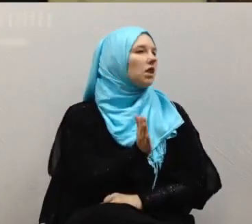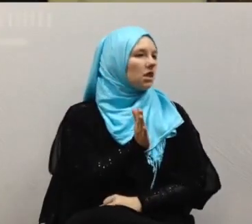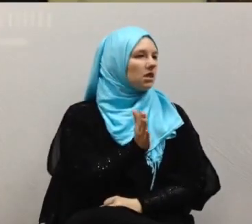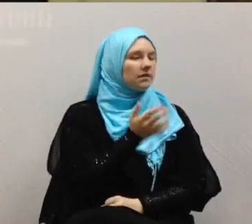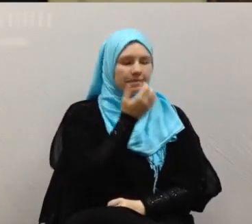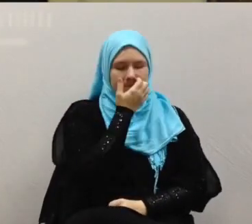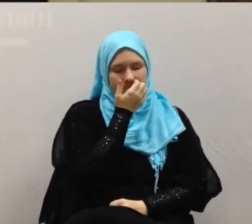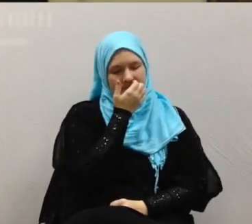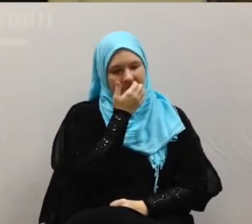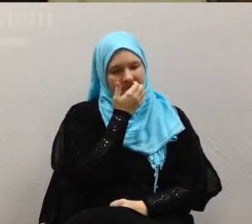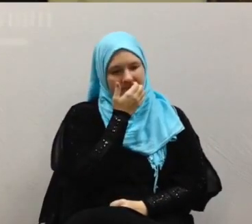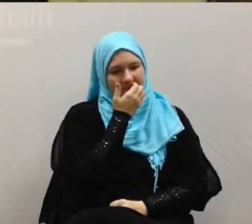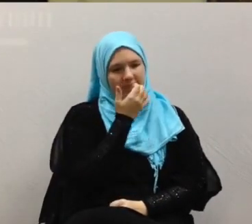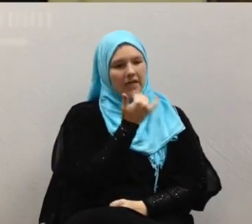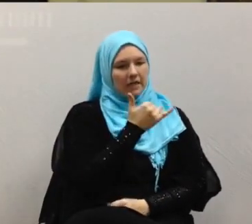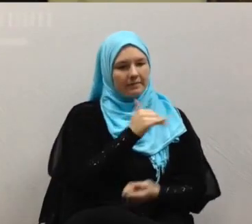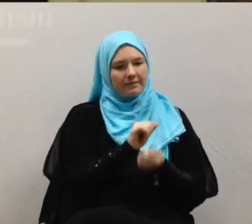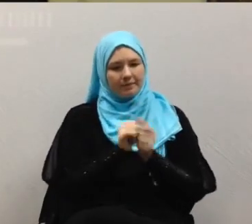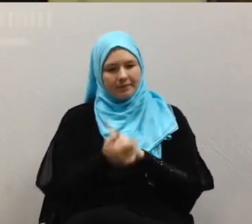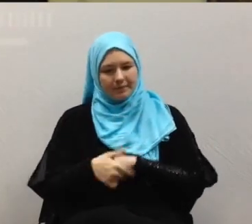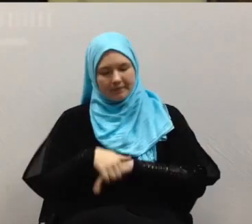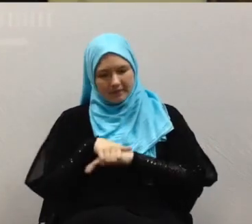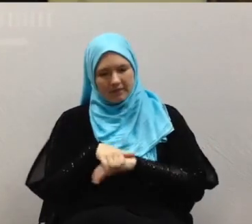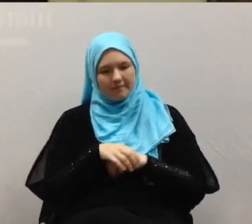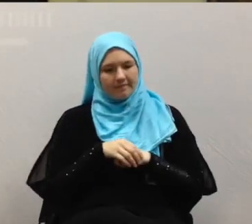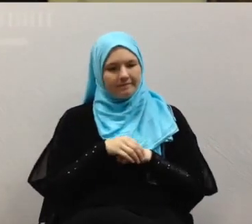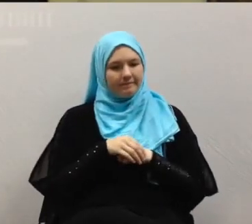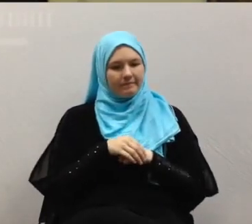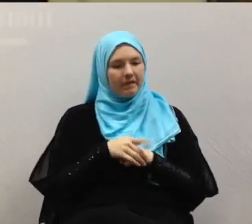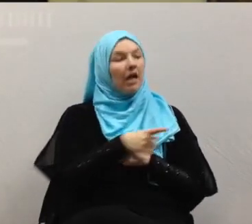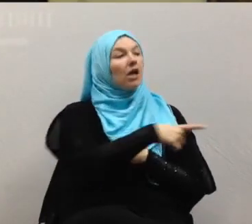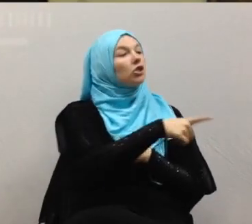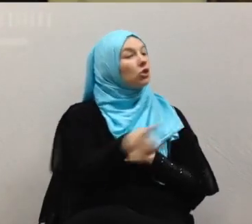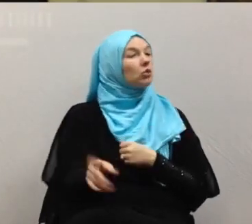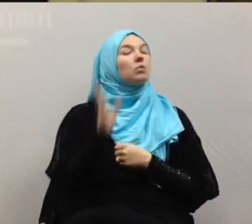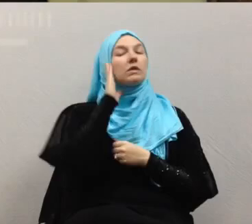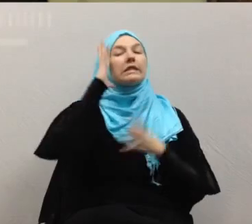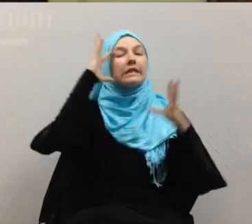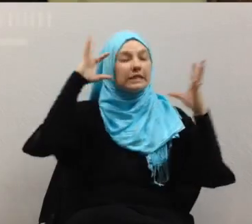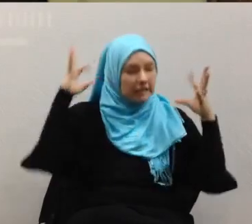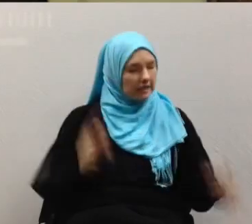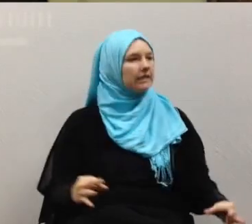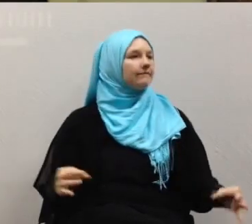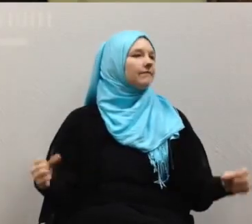عَزِيزًا. That you will have, definitely. And the Prophet